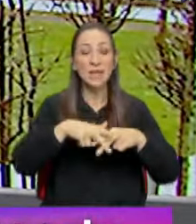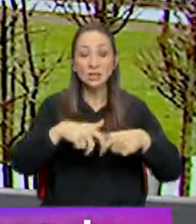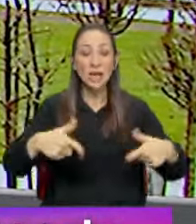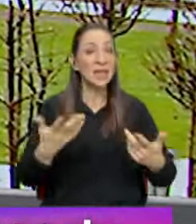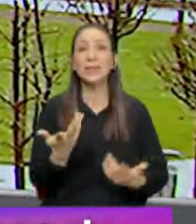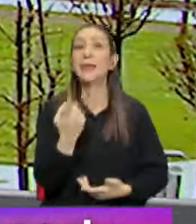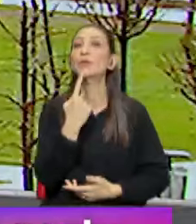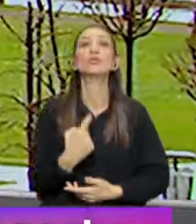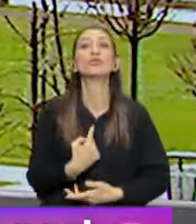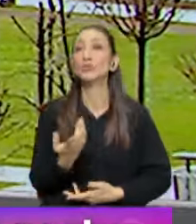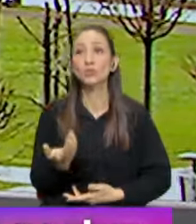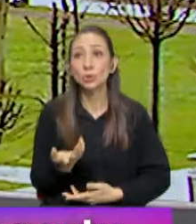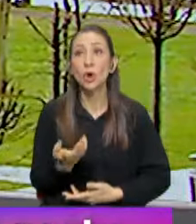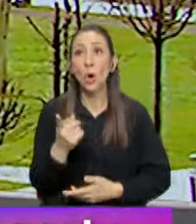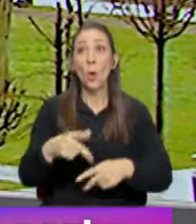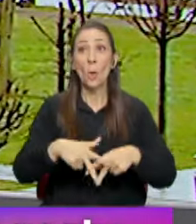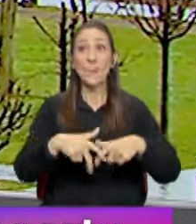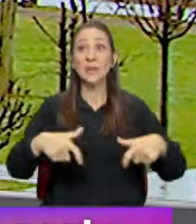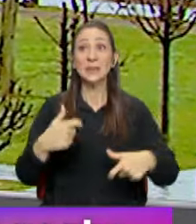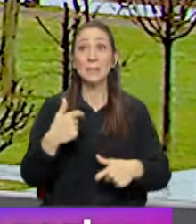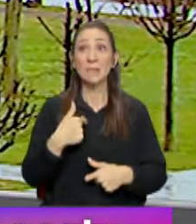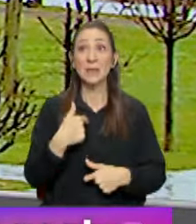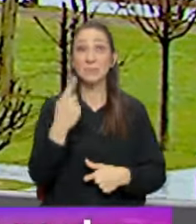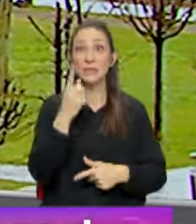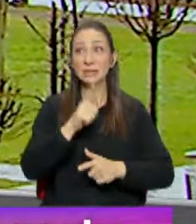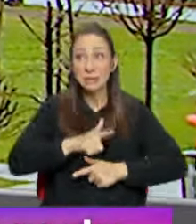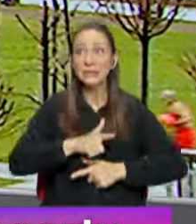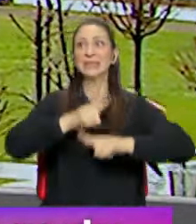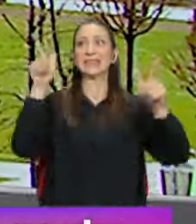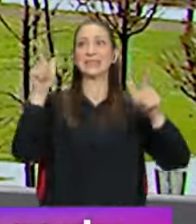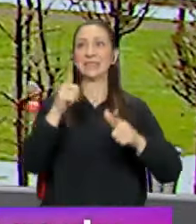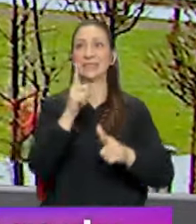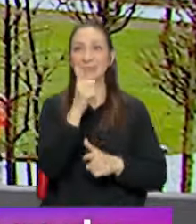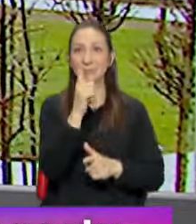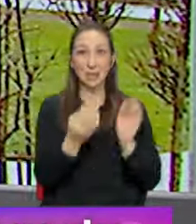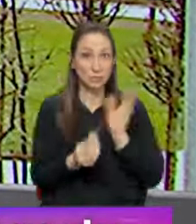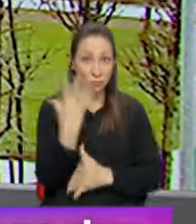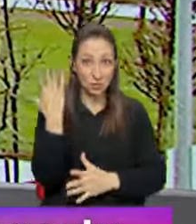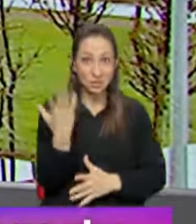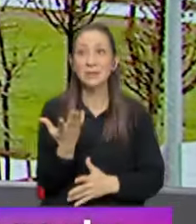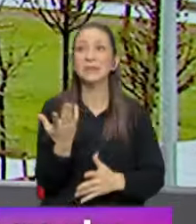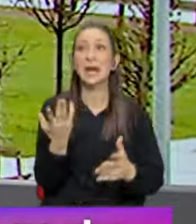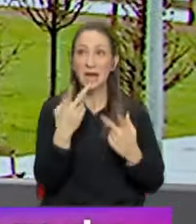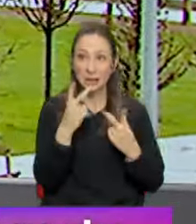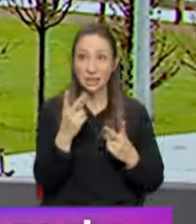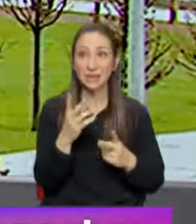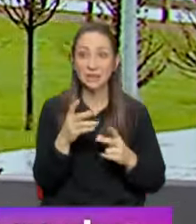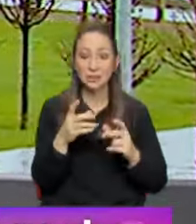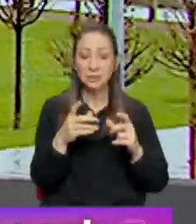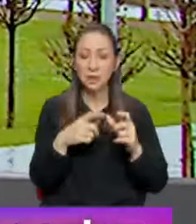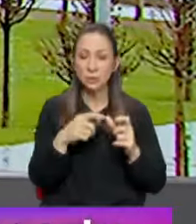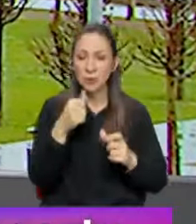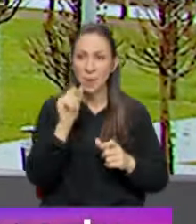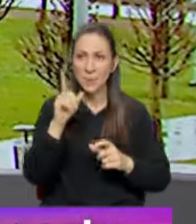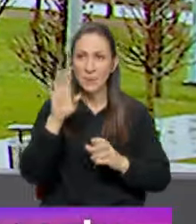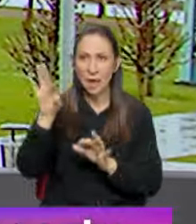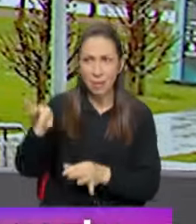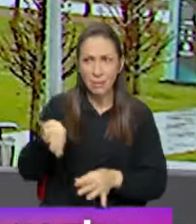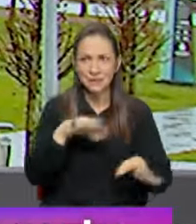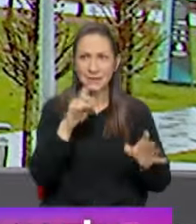ne diyorsundu? O başlık da benim bir isyan sesimden çıkmıştı. Açıkçası Selçuk abi bir alıntı